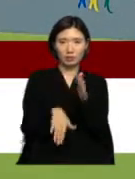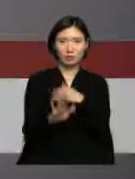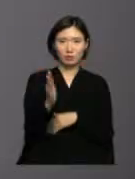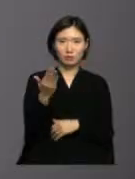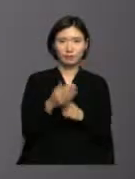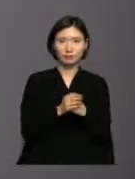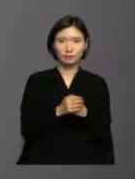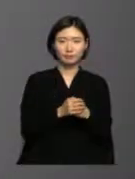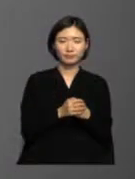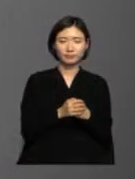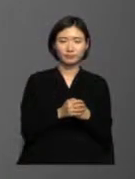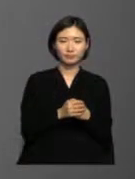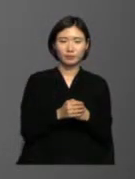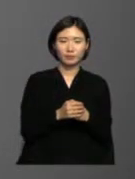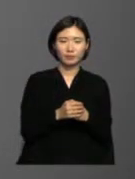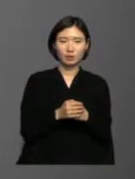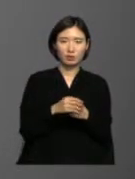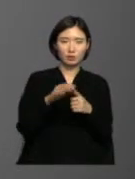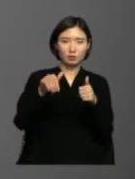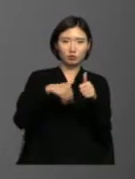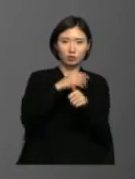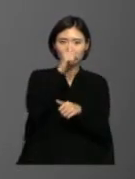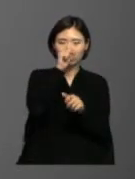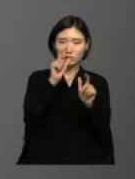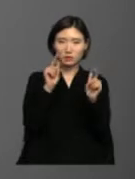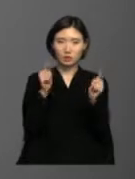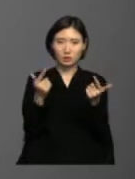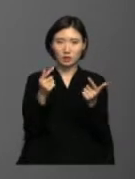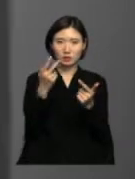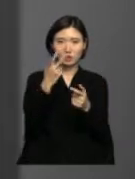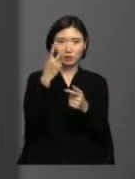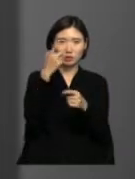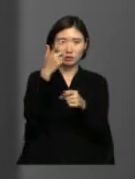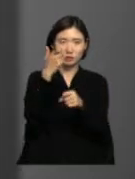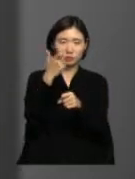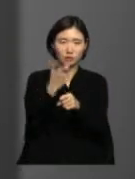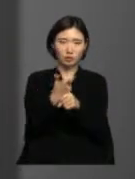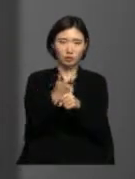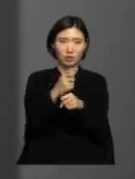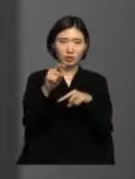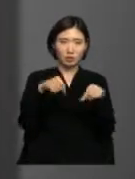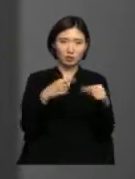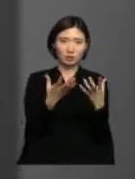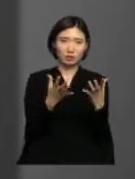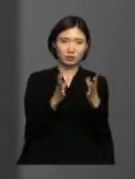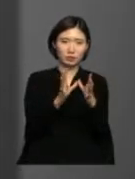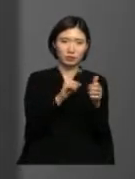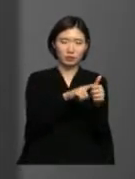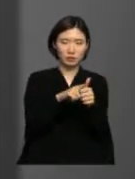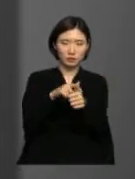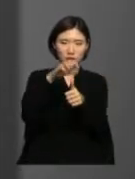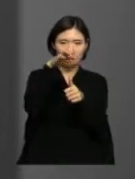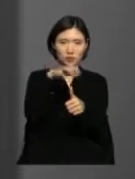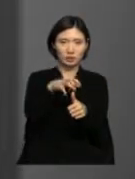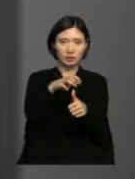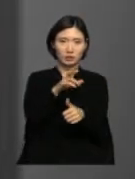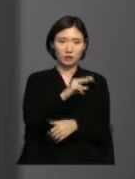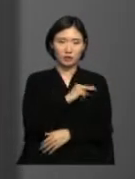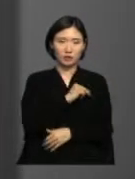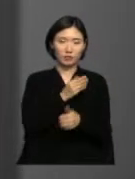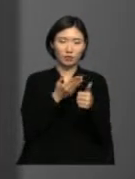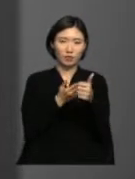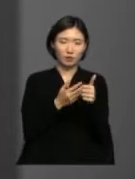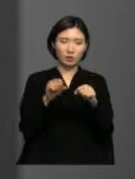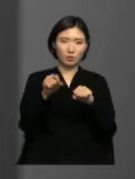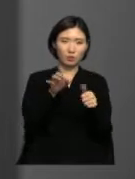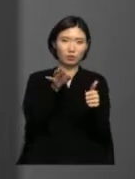없습니다. 여론의 비판이 높아지자 지난 2016년 행정자치부는 구금 상태에 있는 지방의원에게